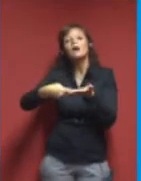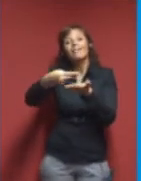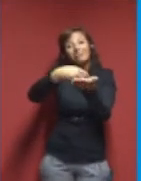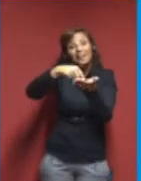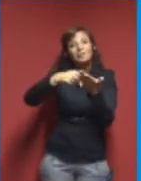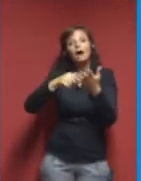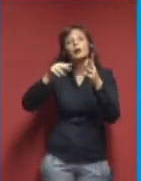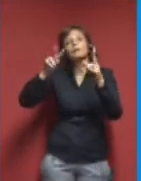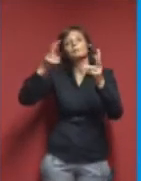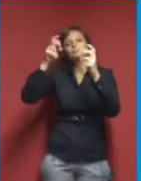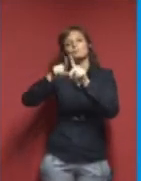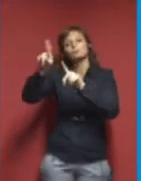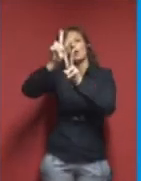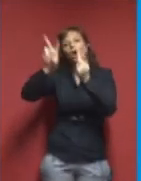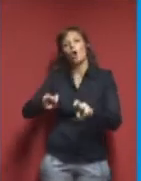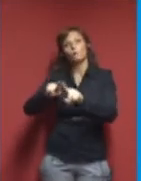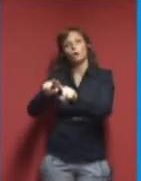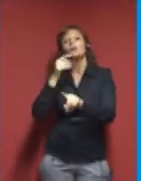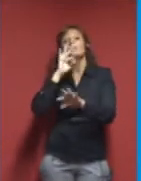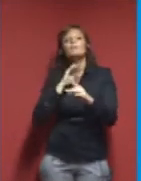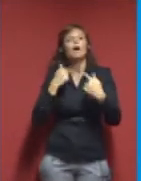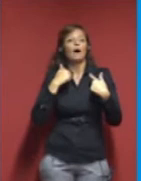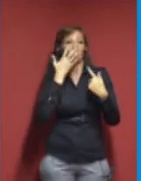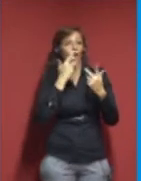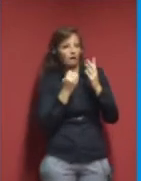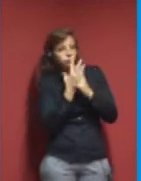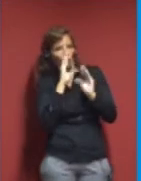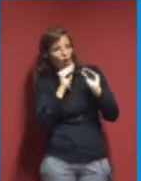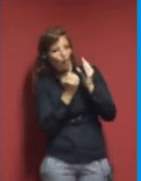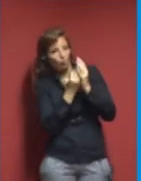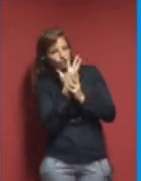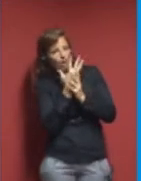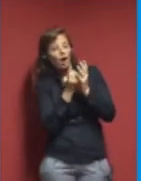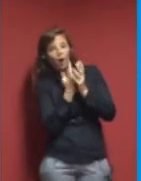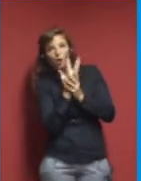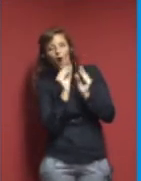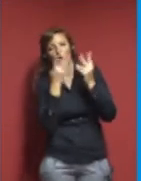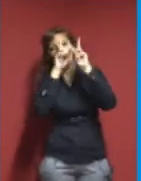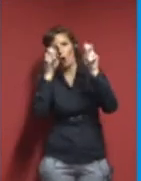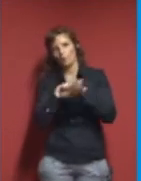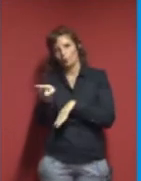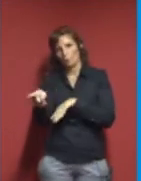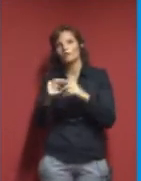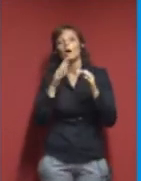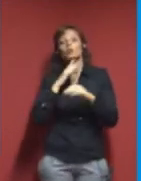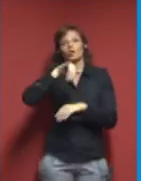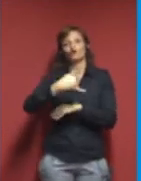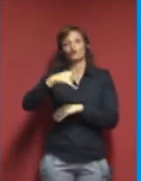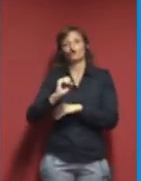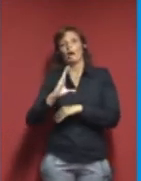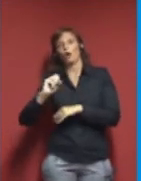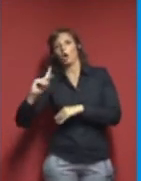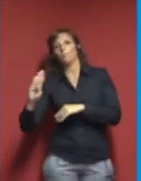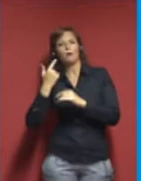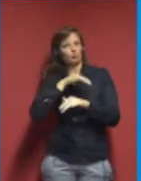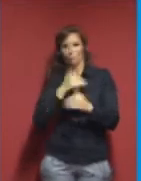computer, quindi come realizzare oggetti fisici tramite computer. Jennifer Jacob, il mio studente, ha lavorato